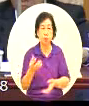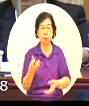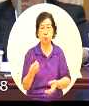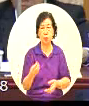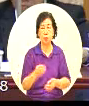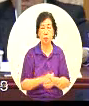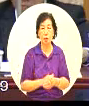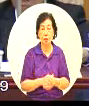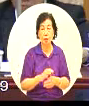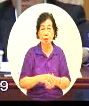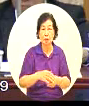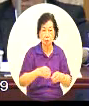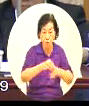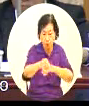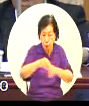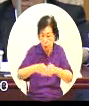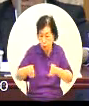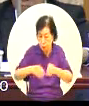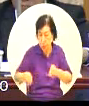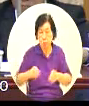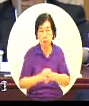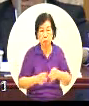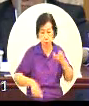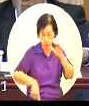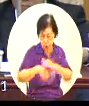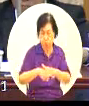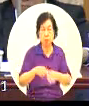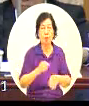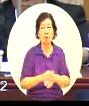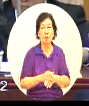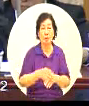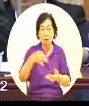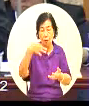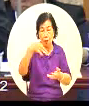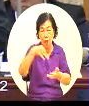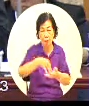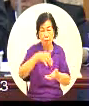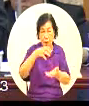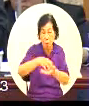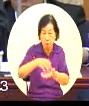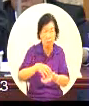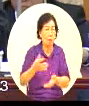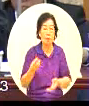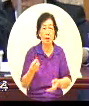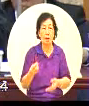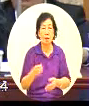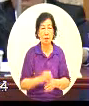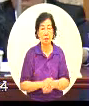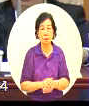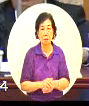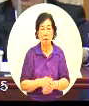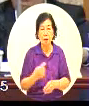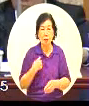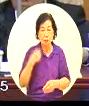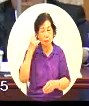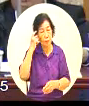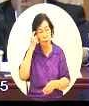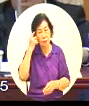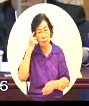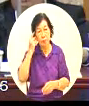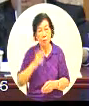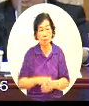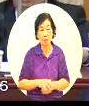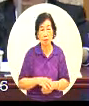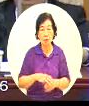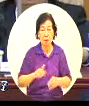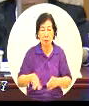区的使用上面也是违反法规，简单来讲是未登记工厂。那我的看法是这样，我觉得其实现在我们也积